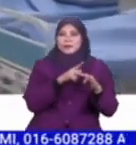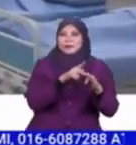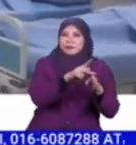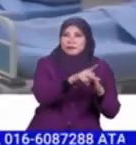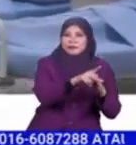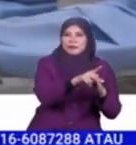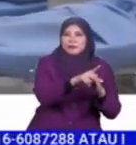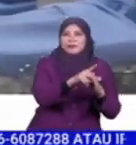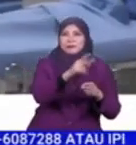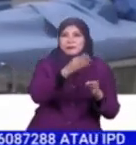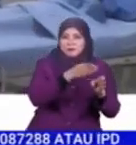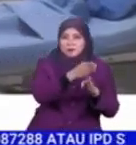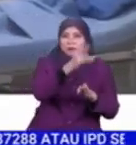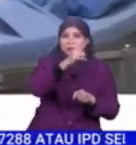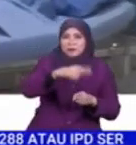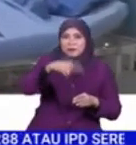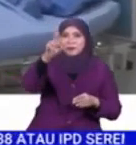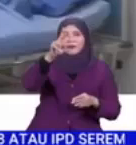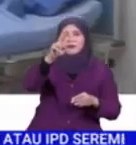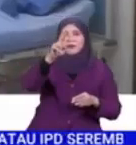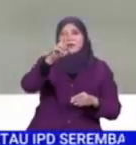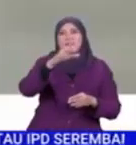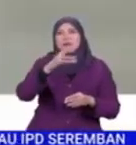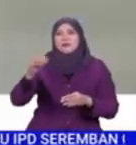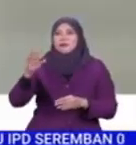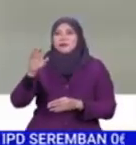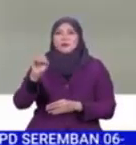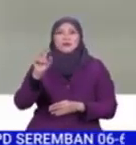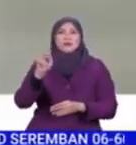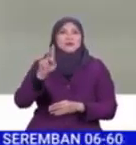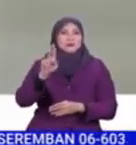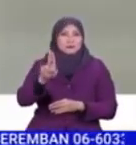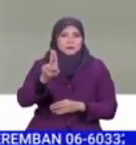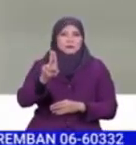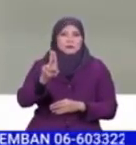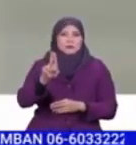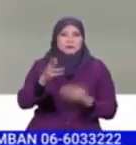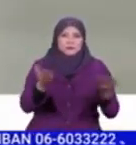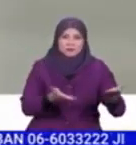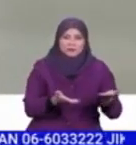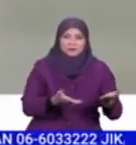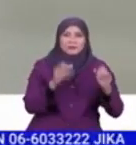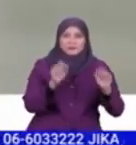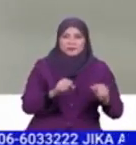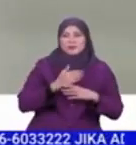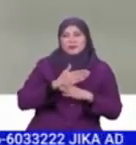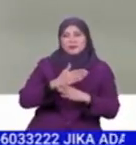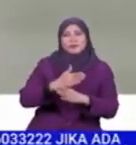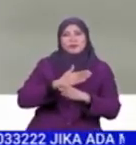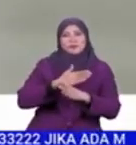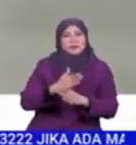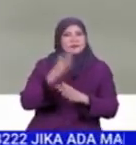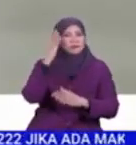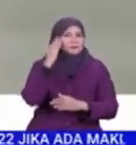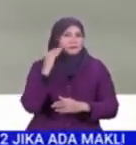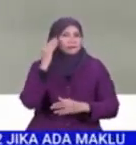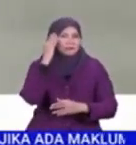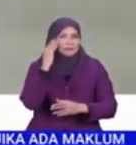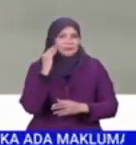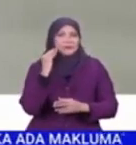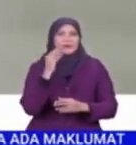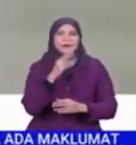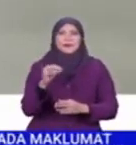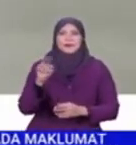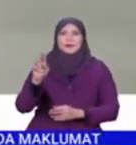dalam bidang halal dan juga Rocky you ya di sini kita boleh kongsikan kewenangan kami dengan